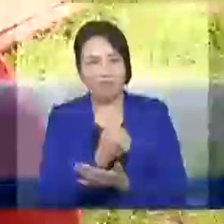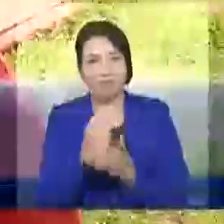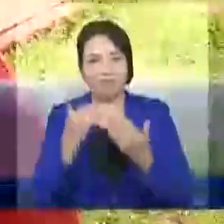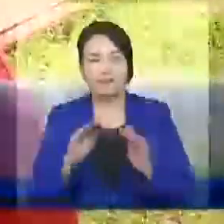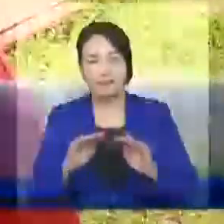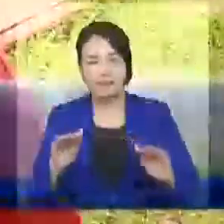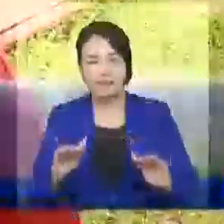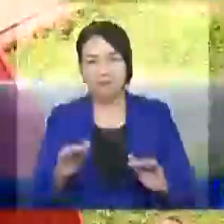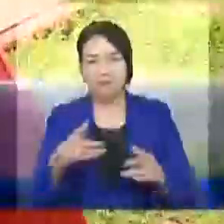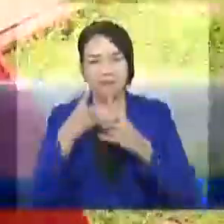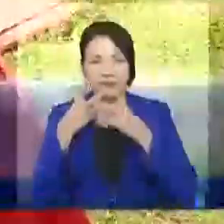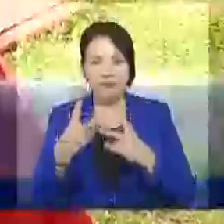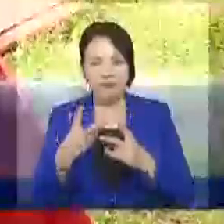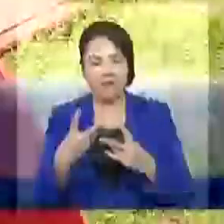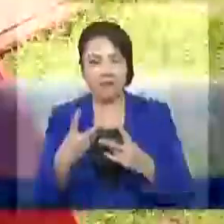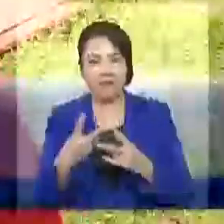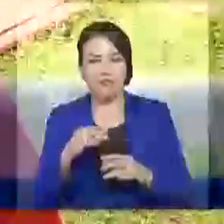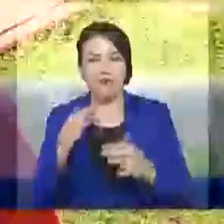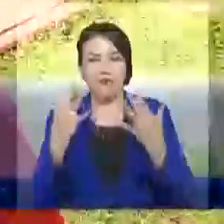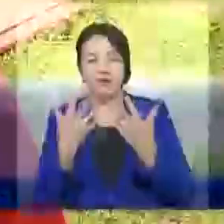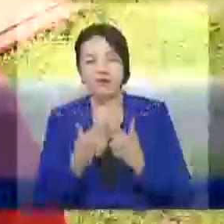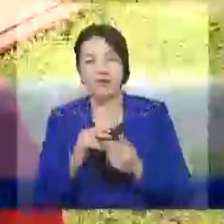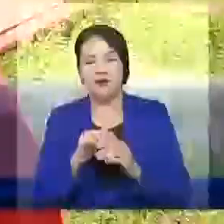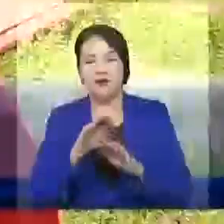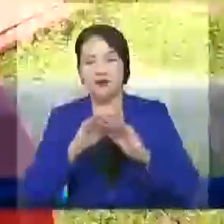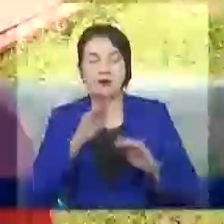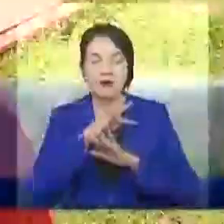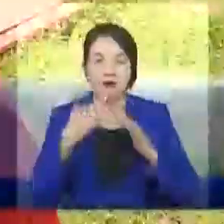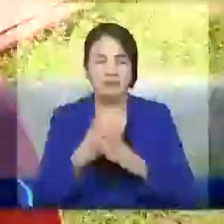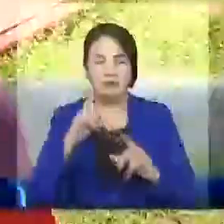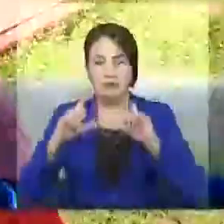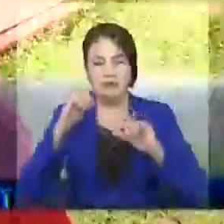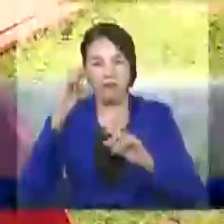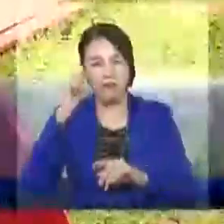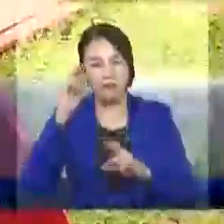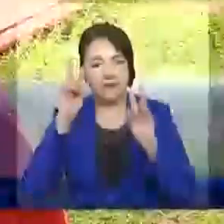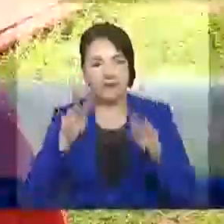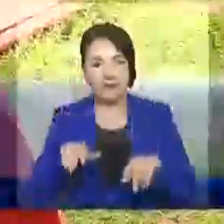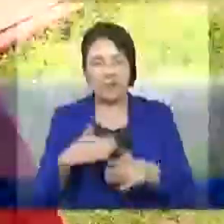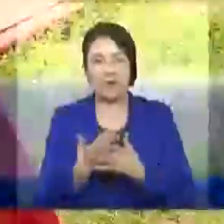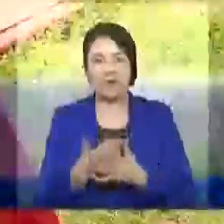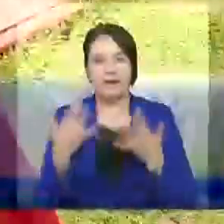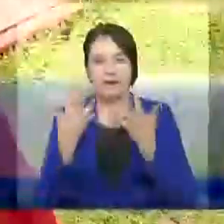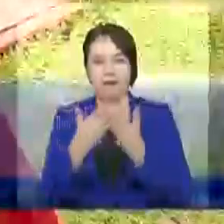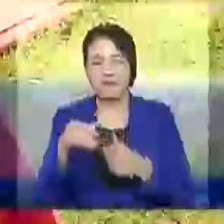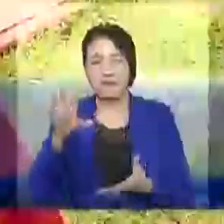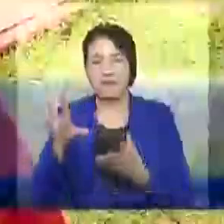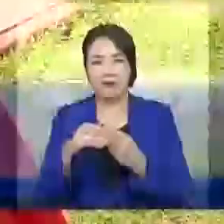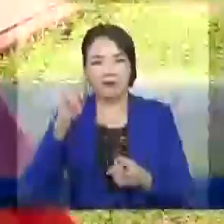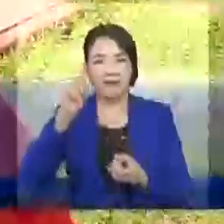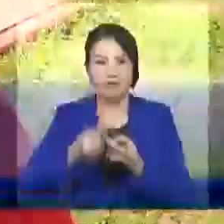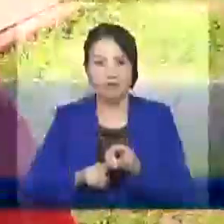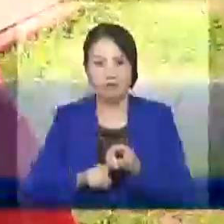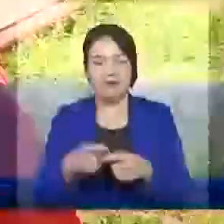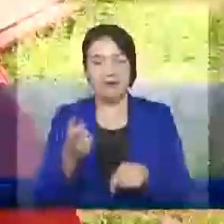балдардың өздерінің деңгейлерін көрсетіп, себіздерде математик балдар көп екен іште, бірақ шахматты білмейді. Әрине, бұл шахмат тікелей математикамен байланысты. Сондықтан